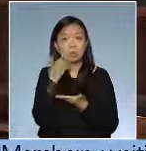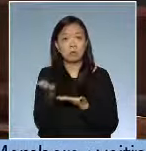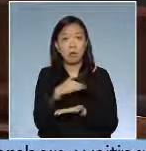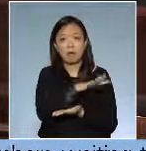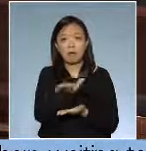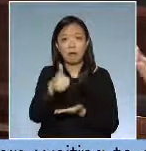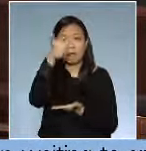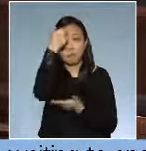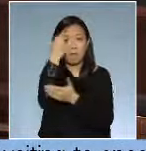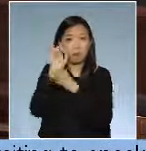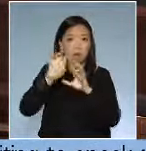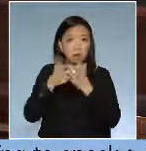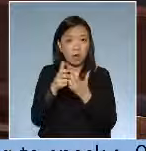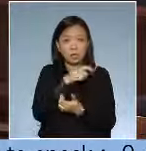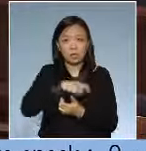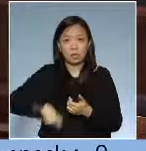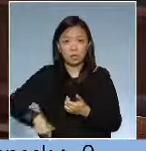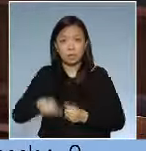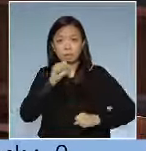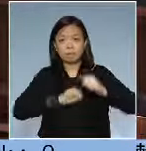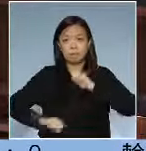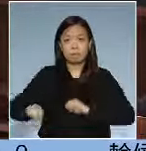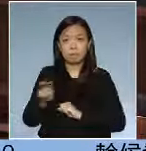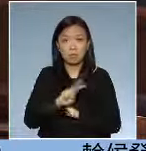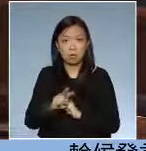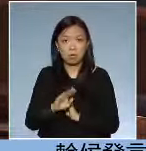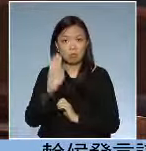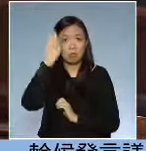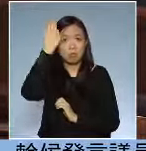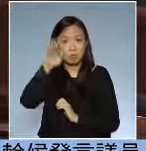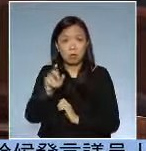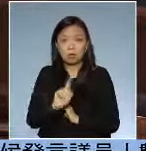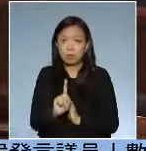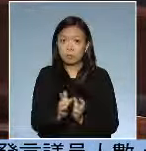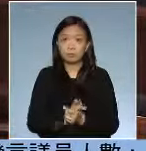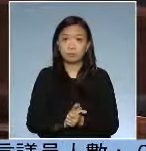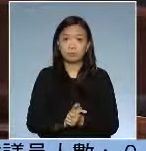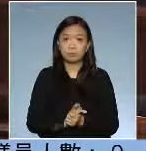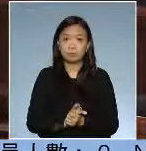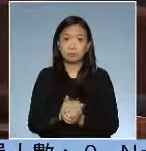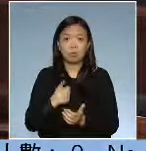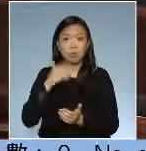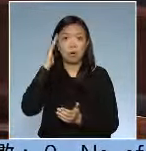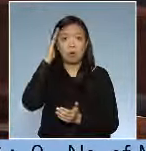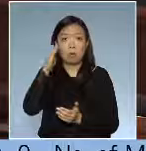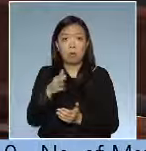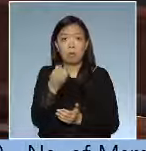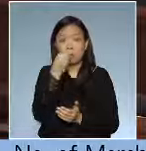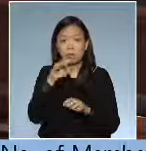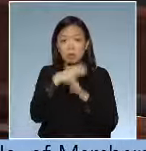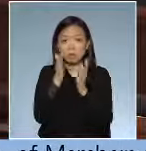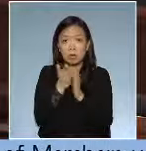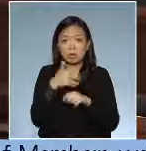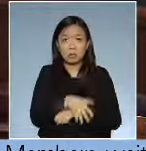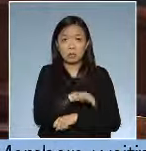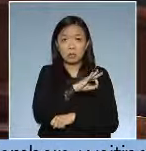派嘅議員咁嘅言行，香港以後會點呢？好希望我哋香港整體嘅社會都諗一